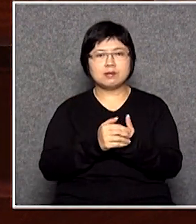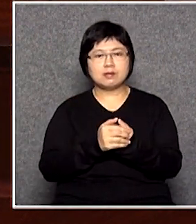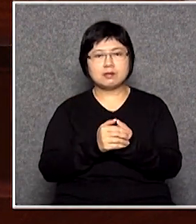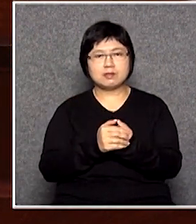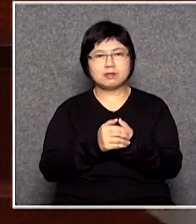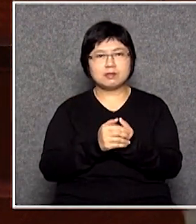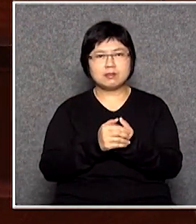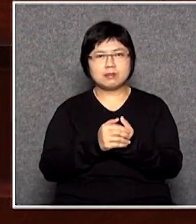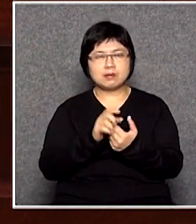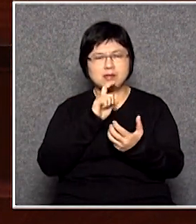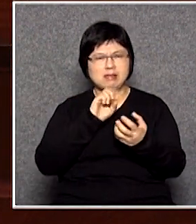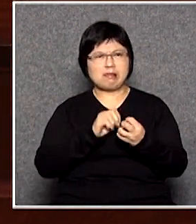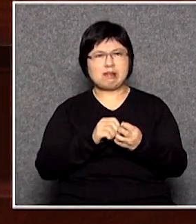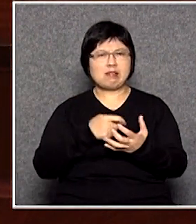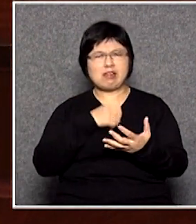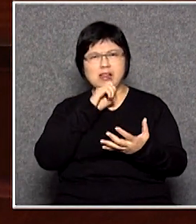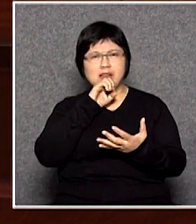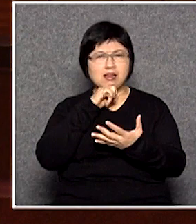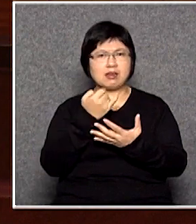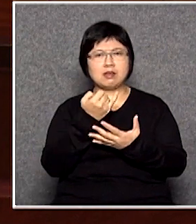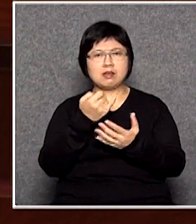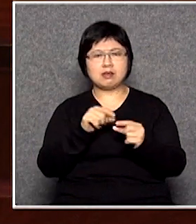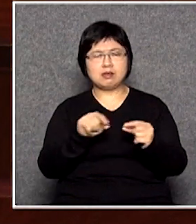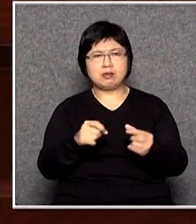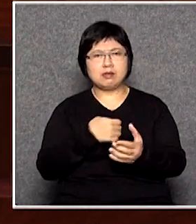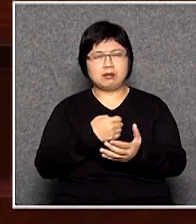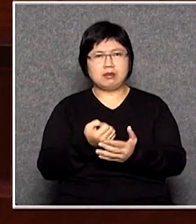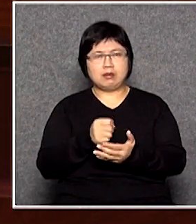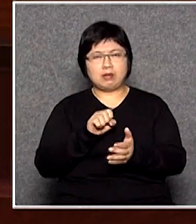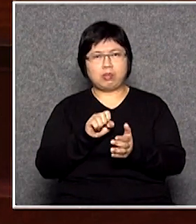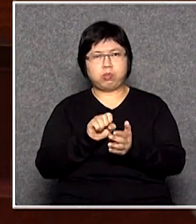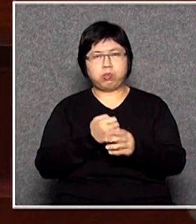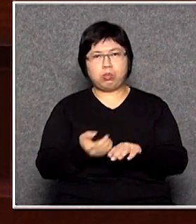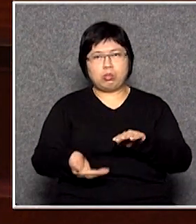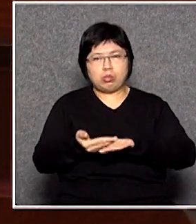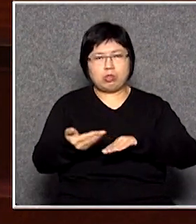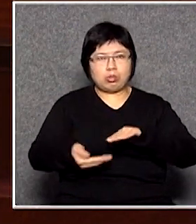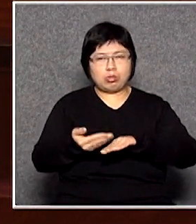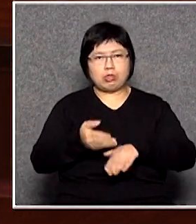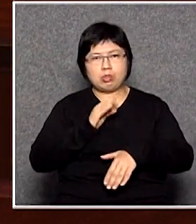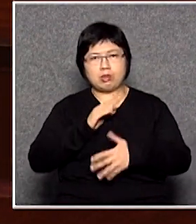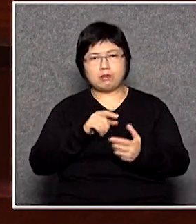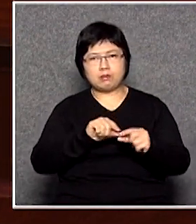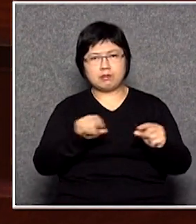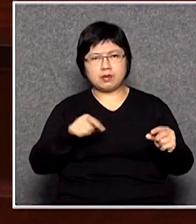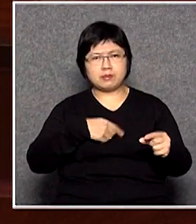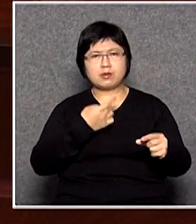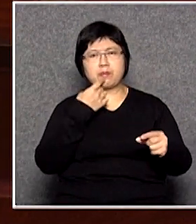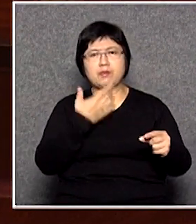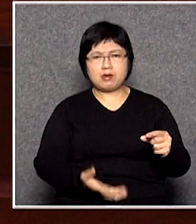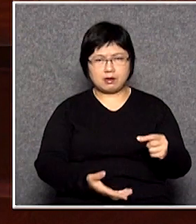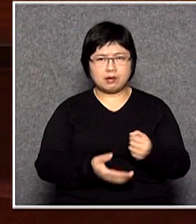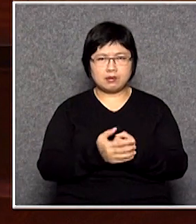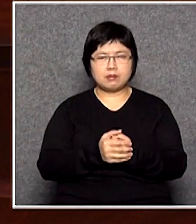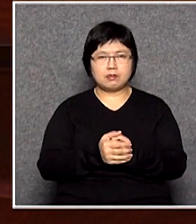結屈傲牙，行文累罪，是吧？整個句子我都不知道是噏乜，